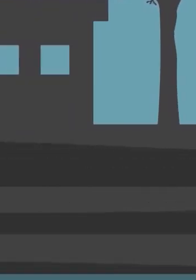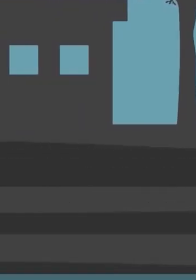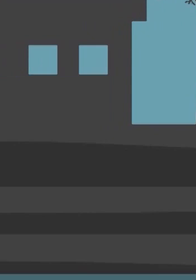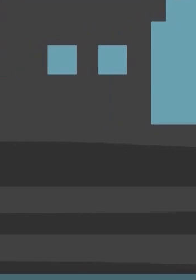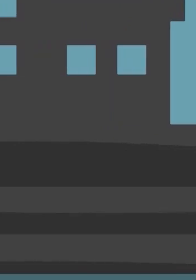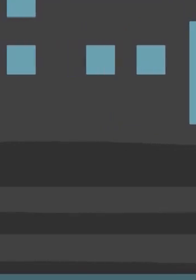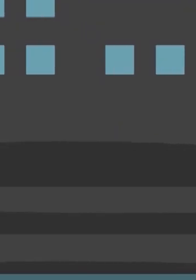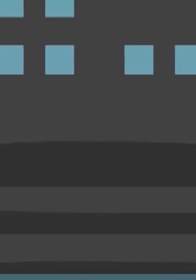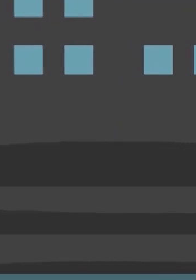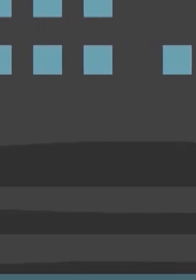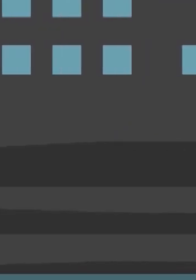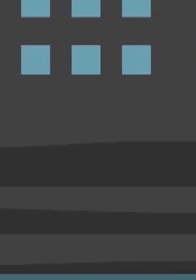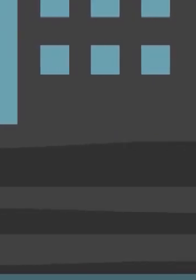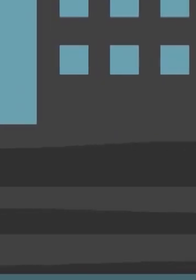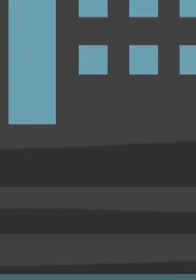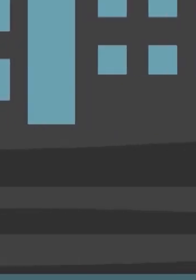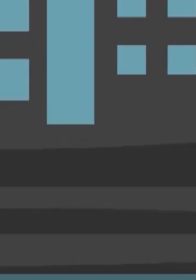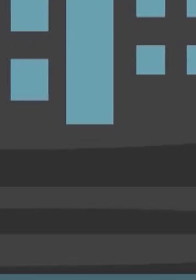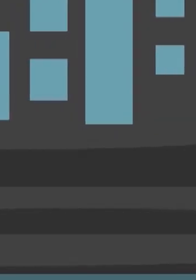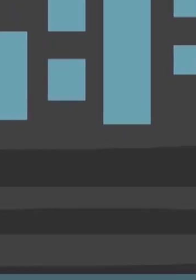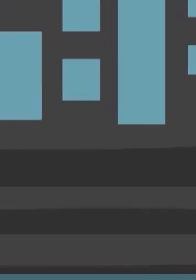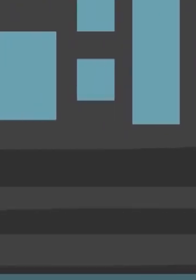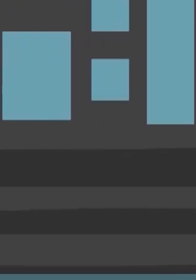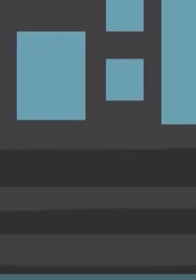I can be what I want to be.